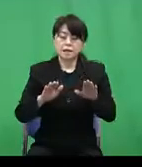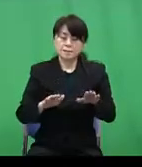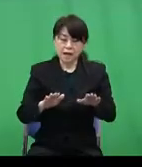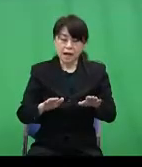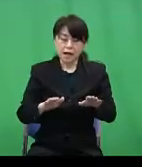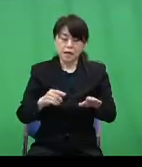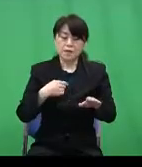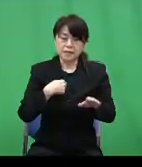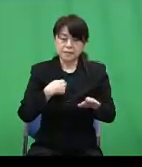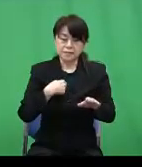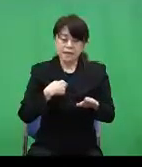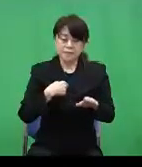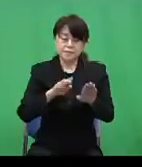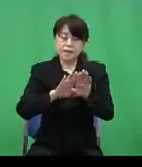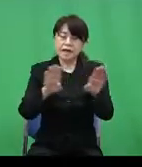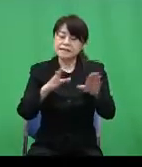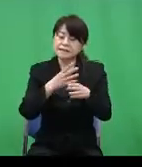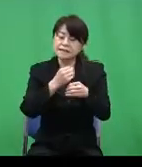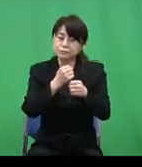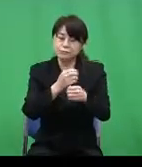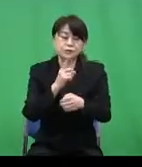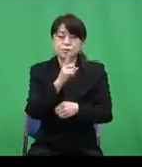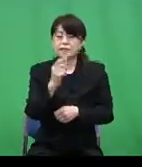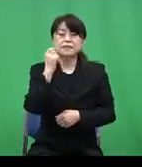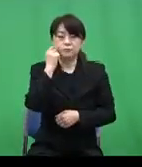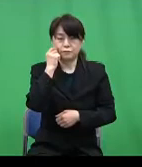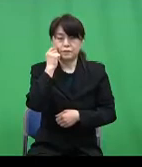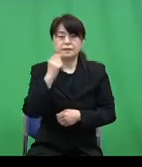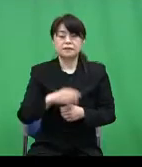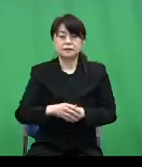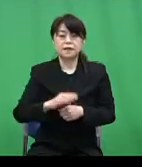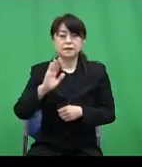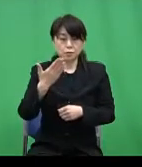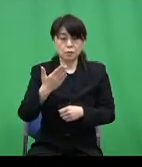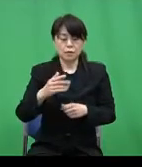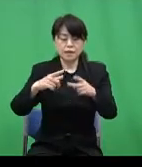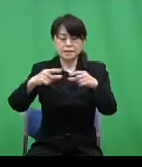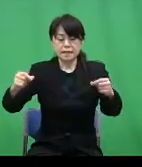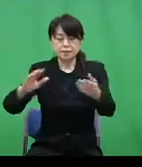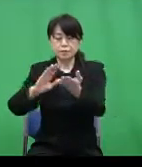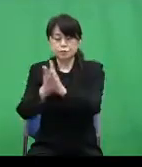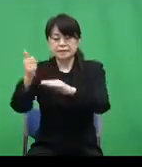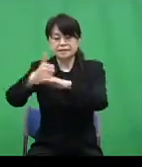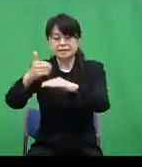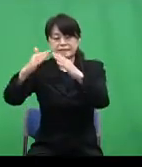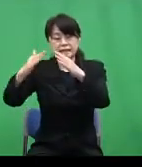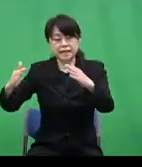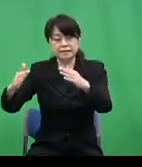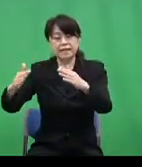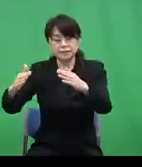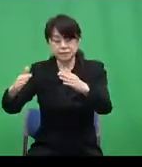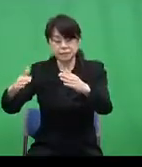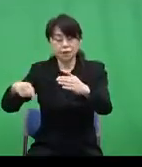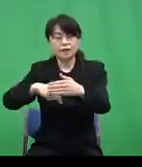まあ、今の段階で私がいつ行くかっていうのはちょっと申し上げにくいなと。ただ全国知事会の中でもこ